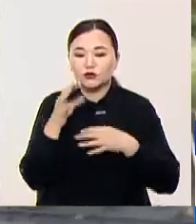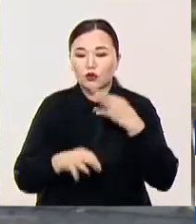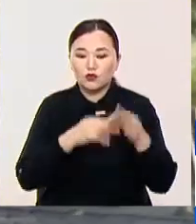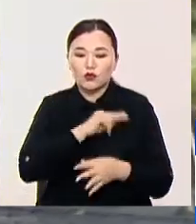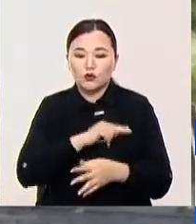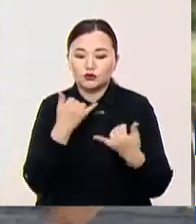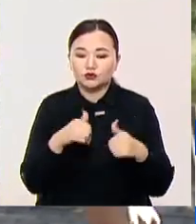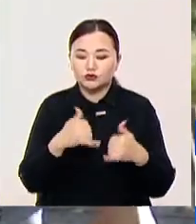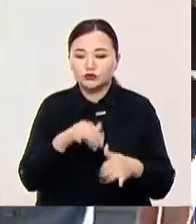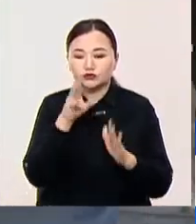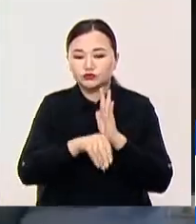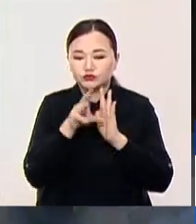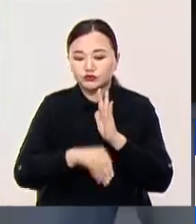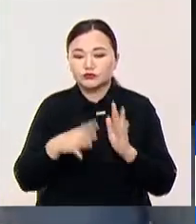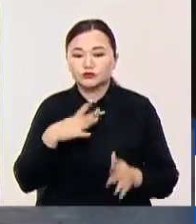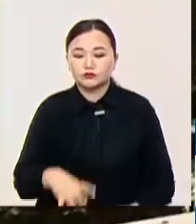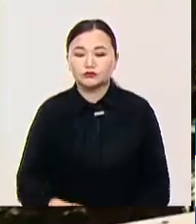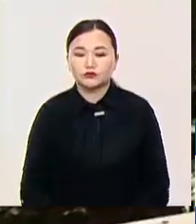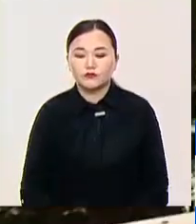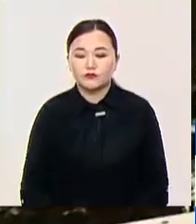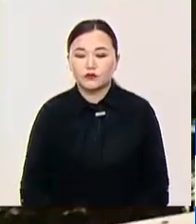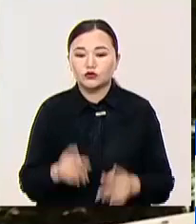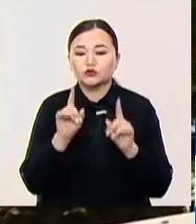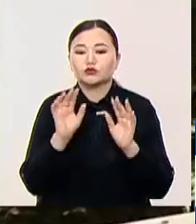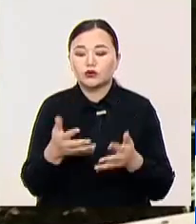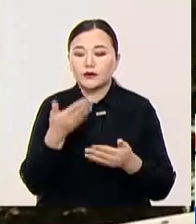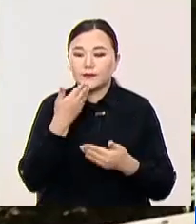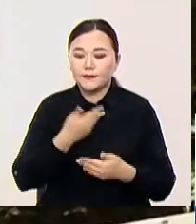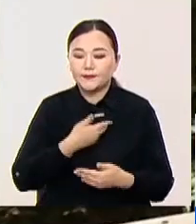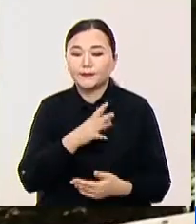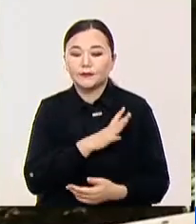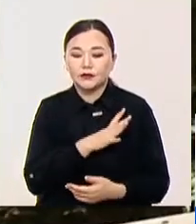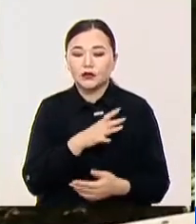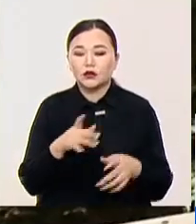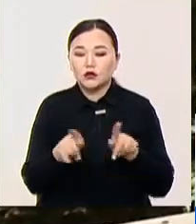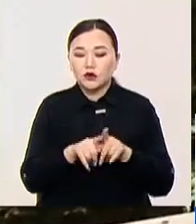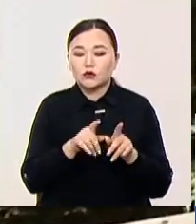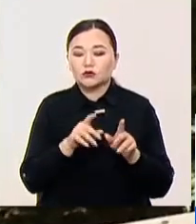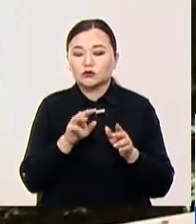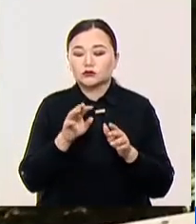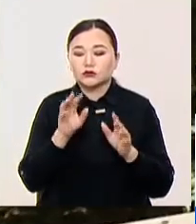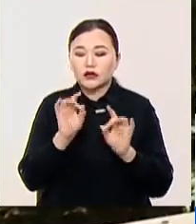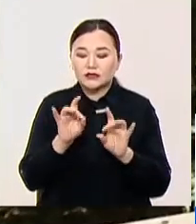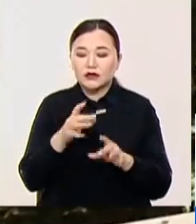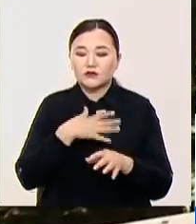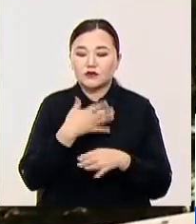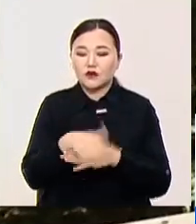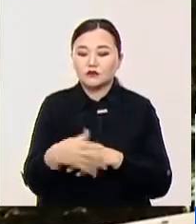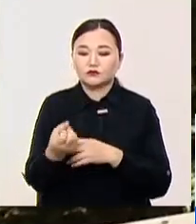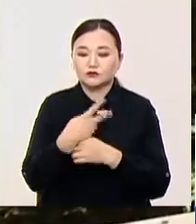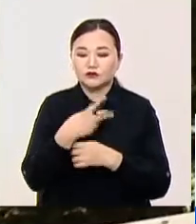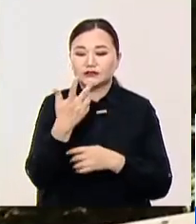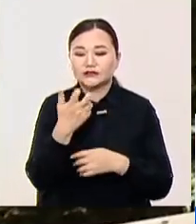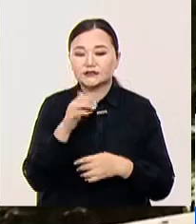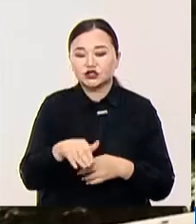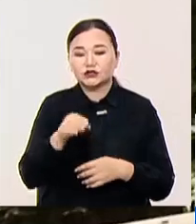істейтін асханаларды паналауға мәжбүр болған. Не болып қалды деп жағдайын сұраған кезде, осындай қазір біз сыртқа шығарып жерді, 300 мың